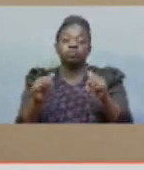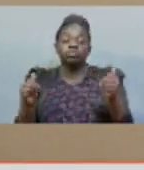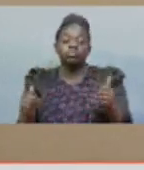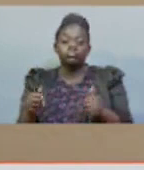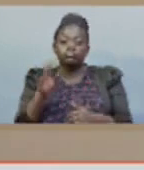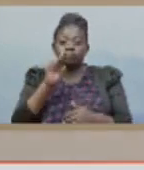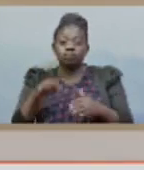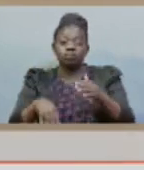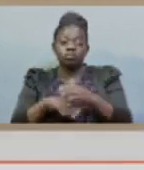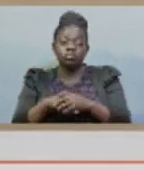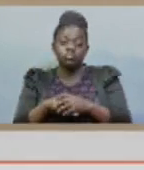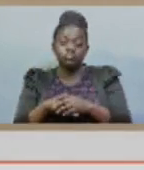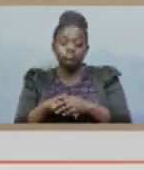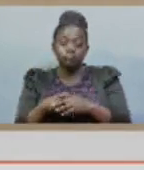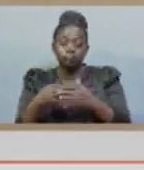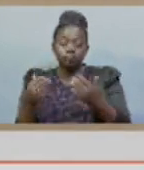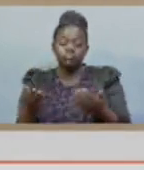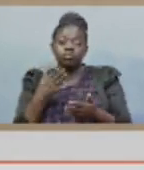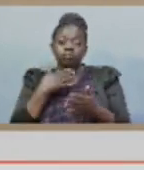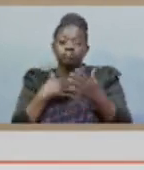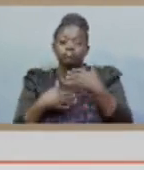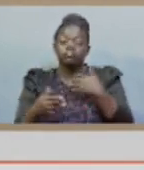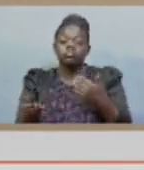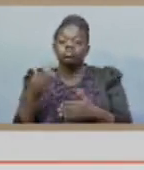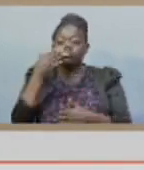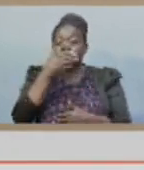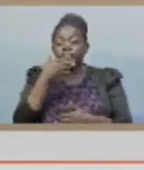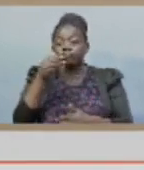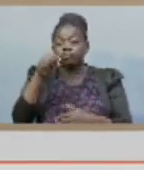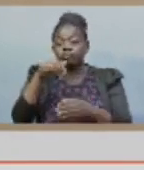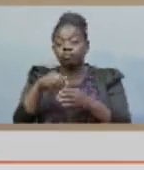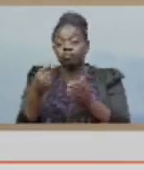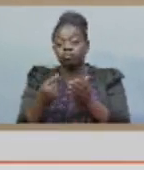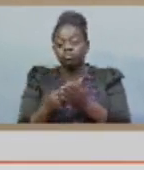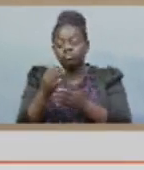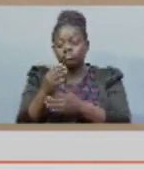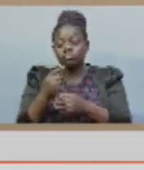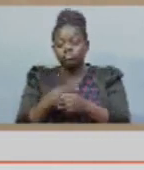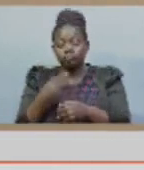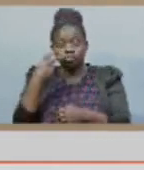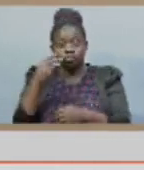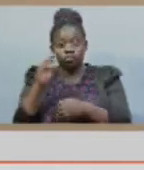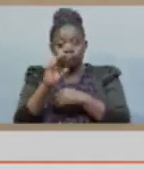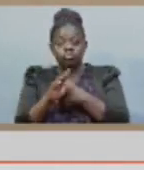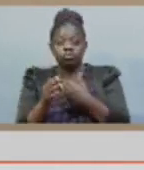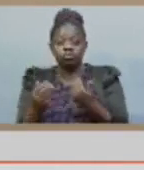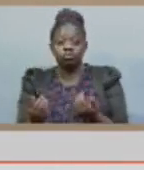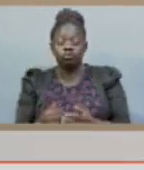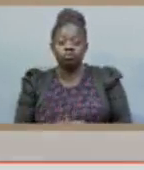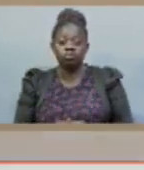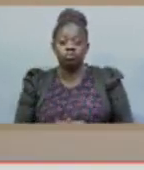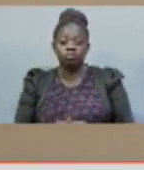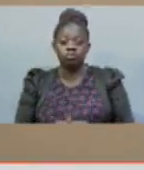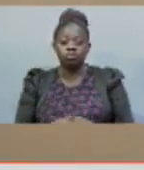kumalawo demand ya buto obo bwetavu wa buto mu gwanga twesanga nga egwanga apparently